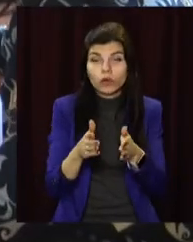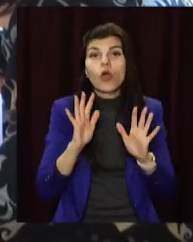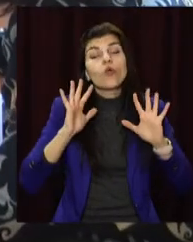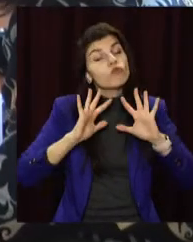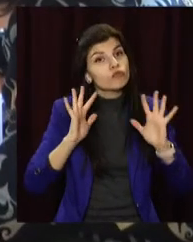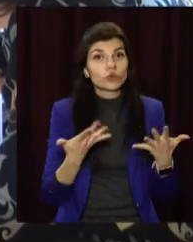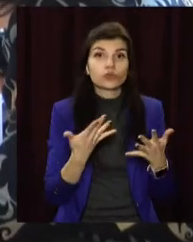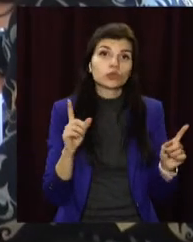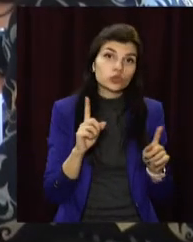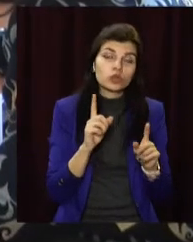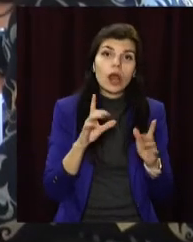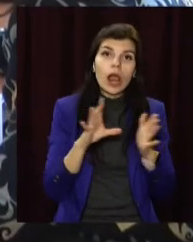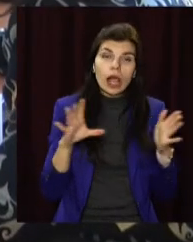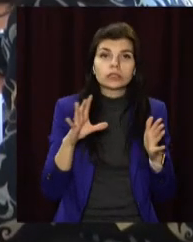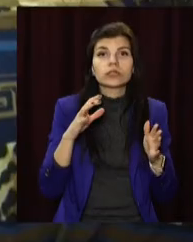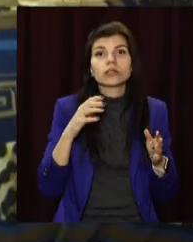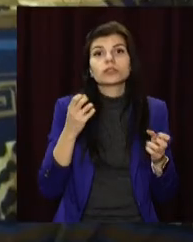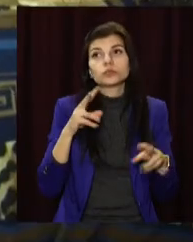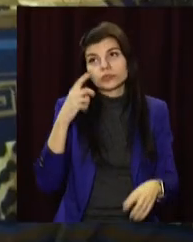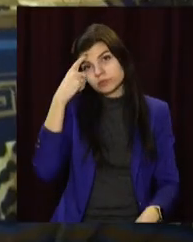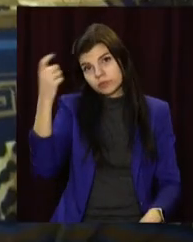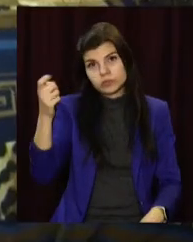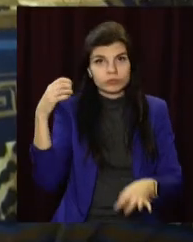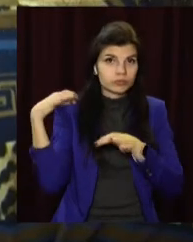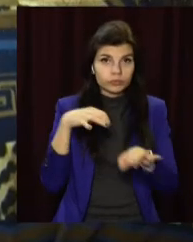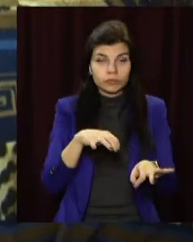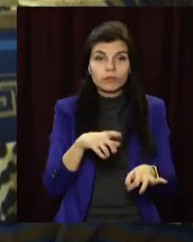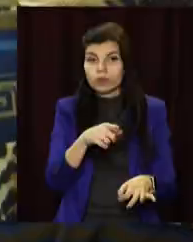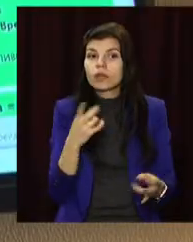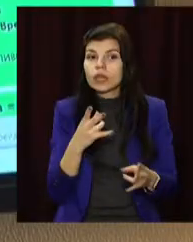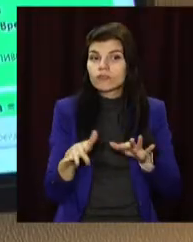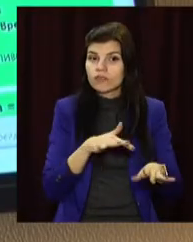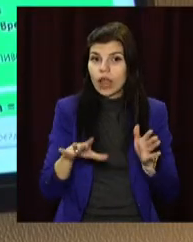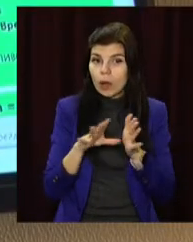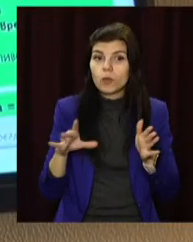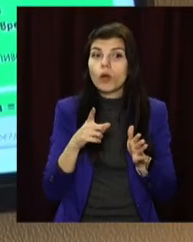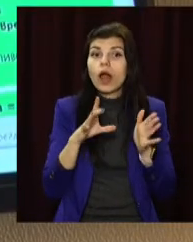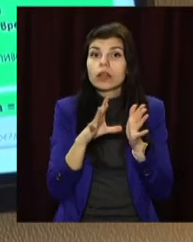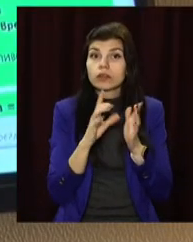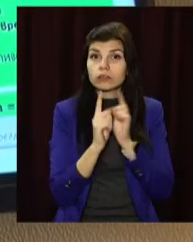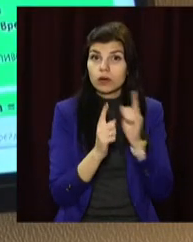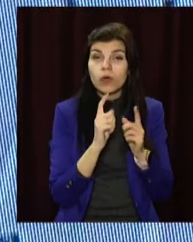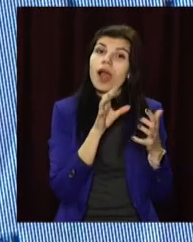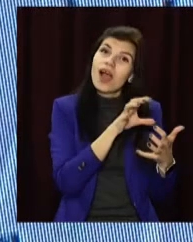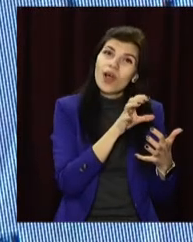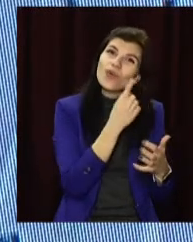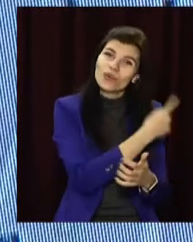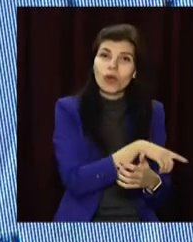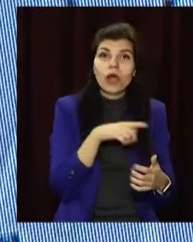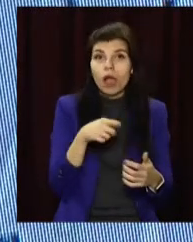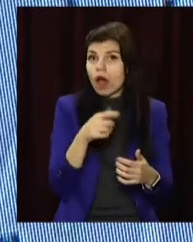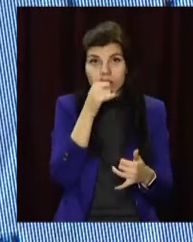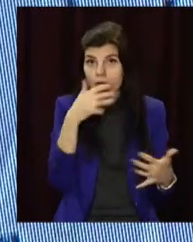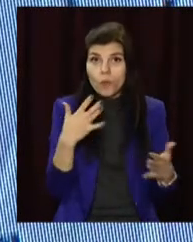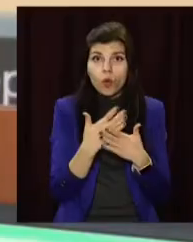що? Повідомляють екстреним та аварійним службам. Діяти фахівцям треба миттєво, бо електротранспорт, на відміну від автобусів, не може